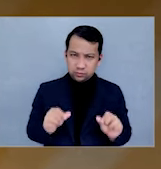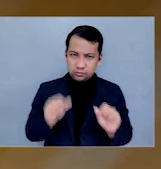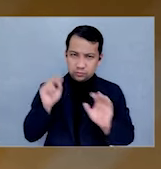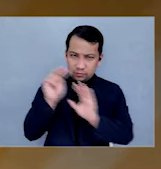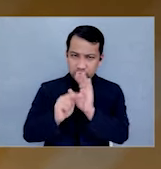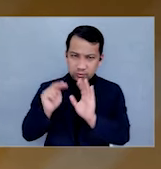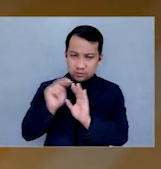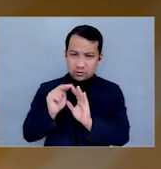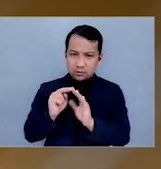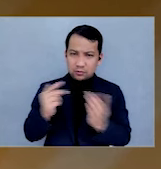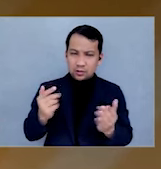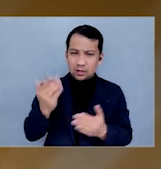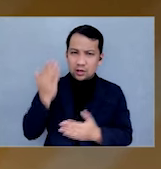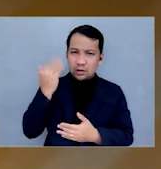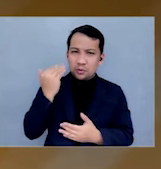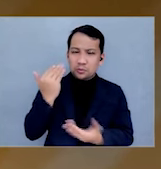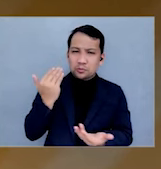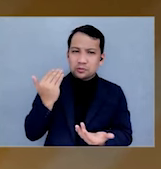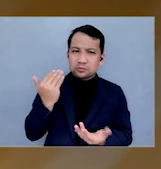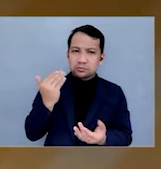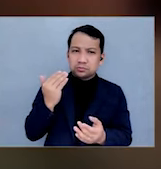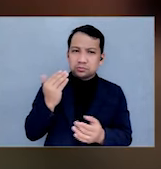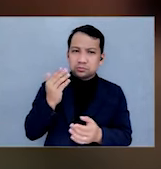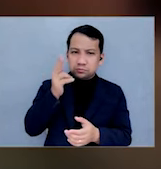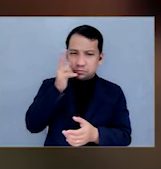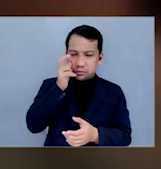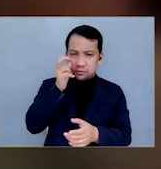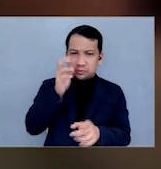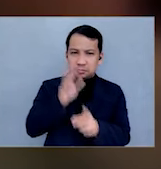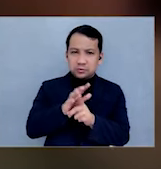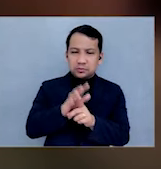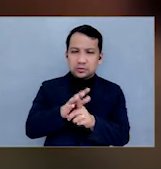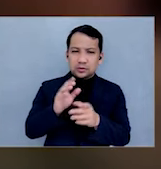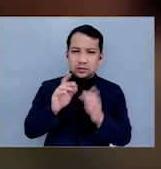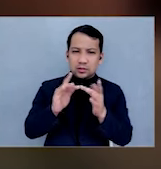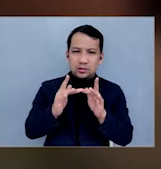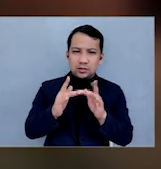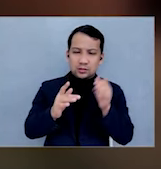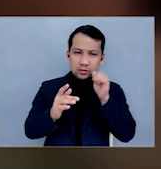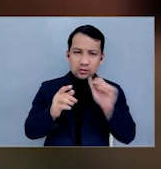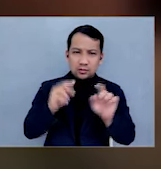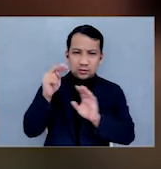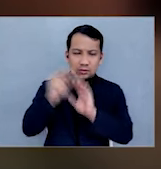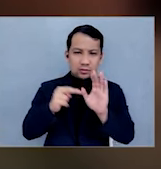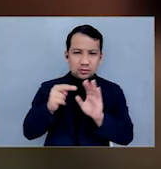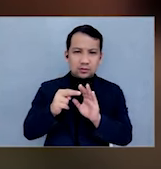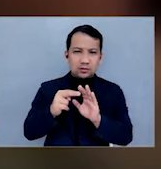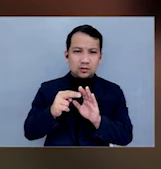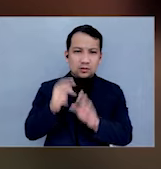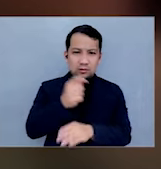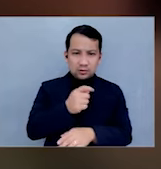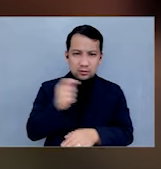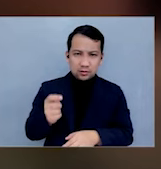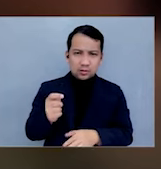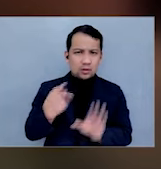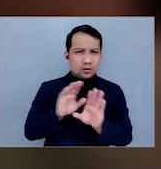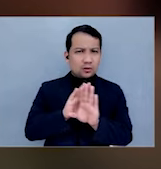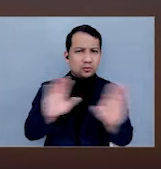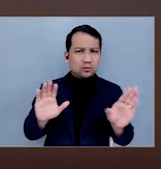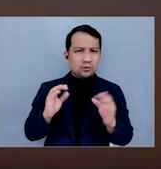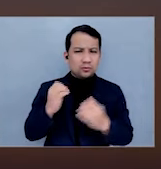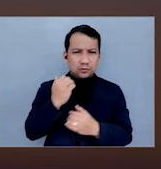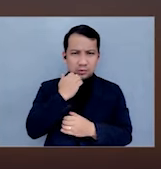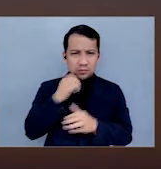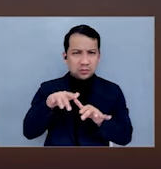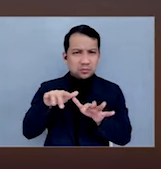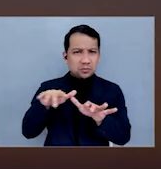nang makakuha ng atensyon online. Paglilino naman ng babae sa video sa kanyang TikTok, walang nangyaring flirting.